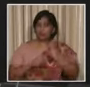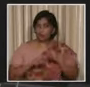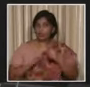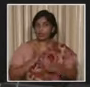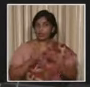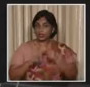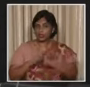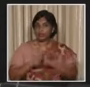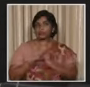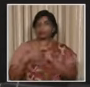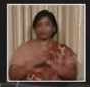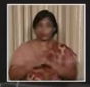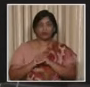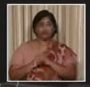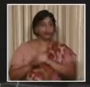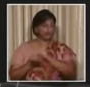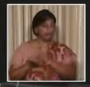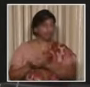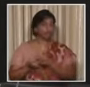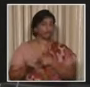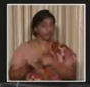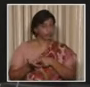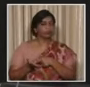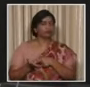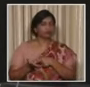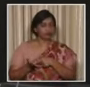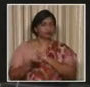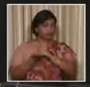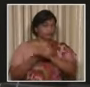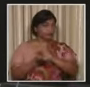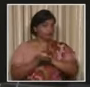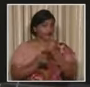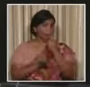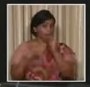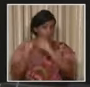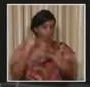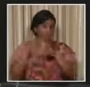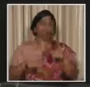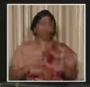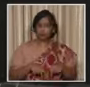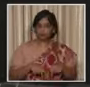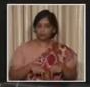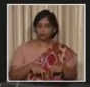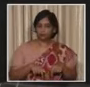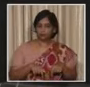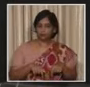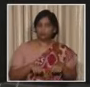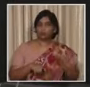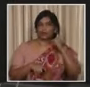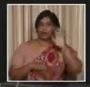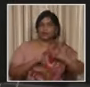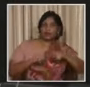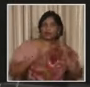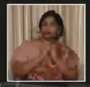වෙන ප්‍රමාණය, සේවා නියුක්ත භාර අරමුදලට සෝ මේ අරමුදල් දෙකට දායක වෙන ප්‍රමාණය මේ රටේ අවිධිමත්